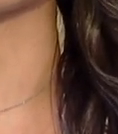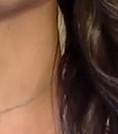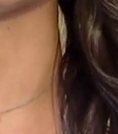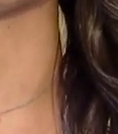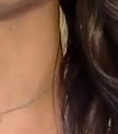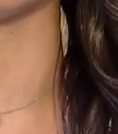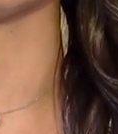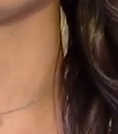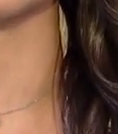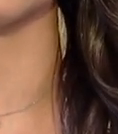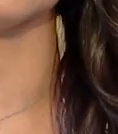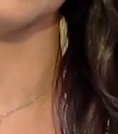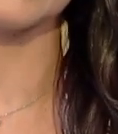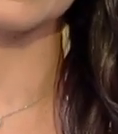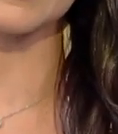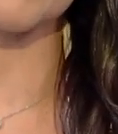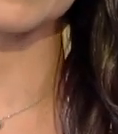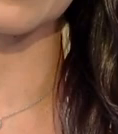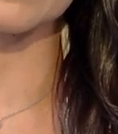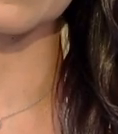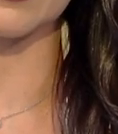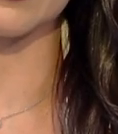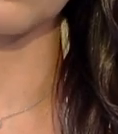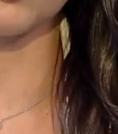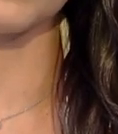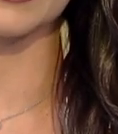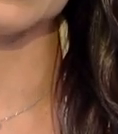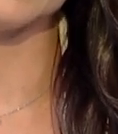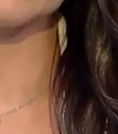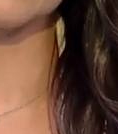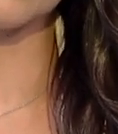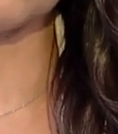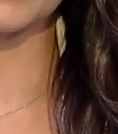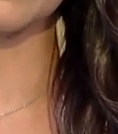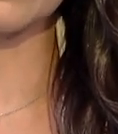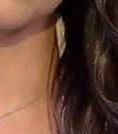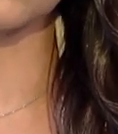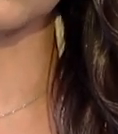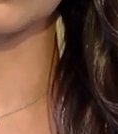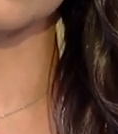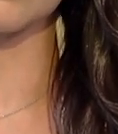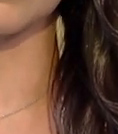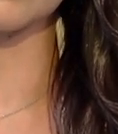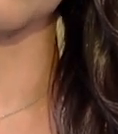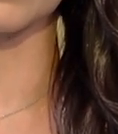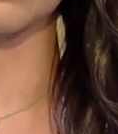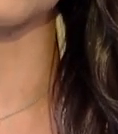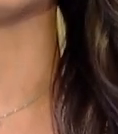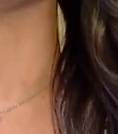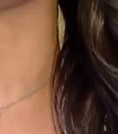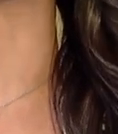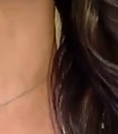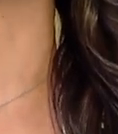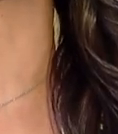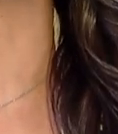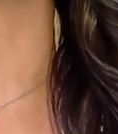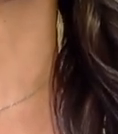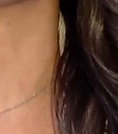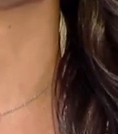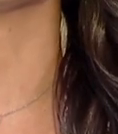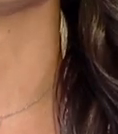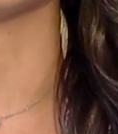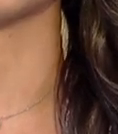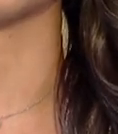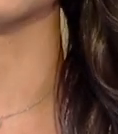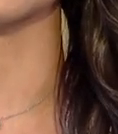بشأن الاستعدادات الجارية للانتخابات الرئاسية المقبلة، ينضم إلينا الدكتور طلعت عبد القوي عضو مجلس